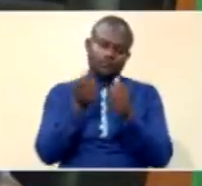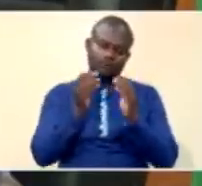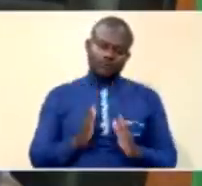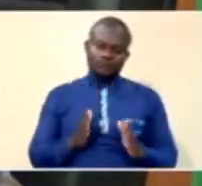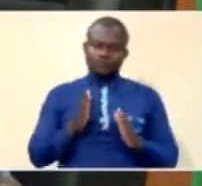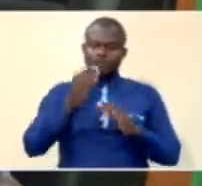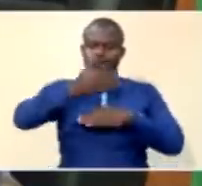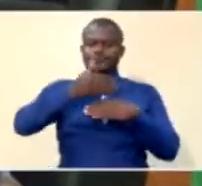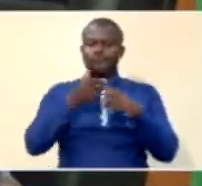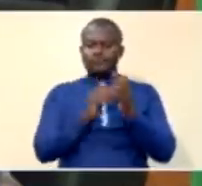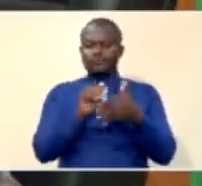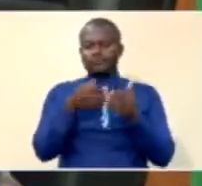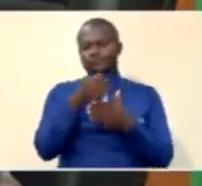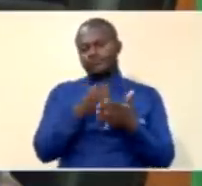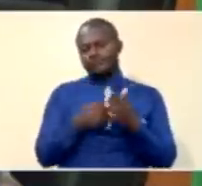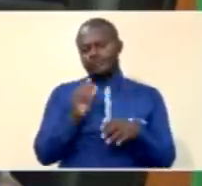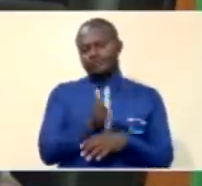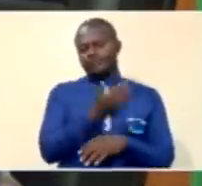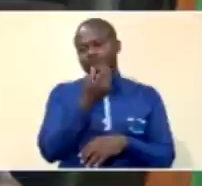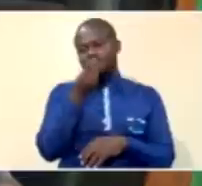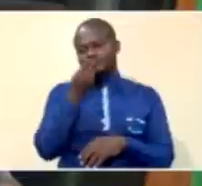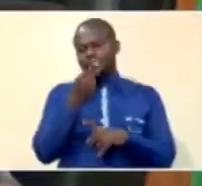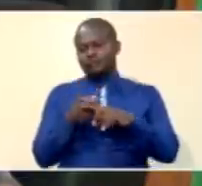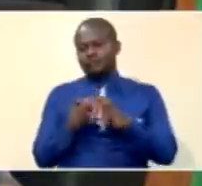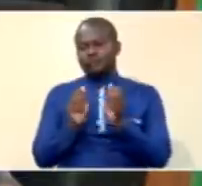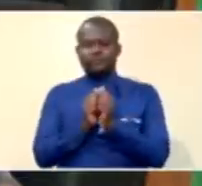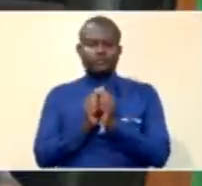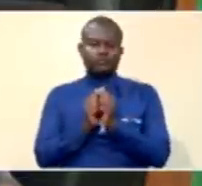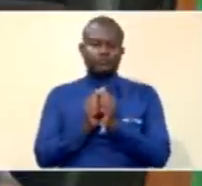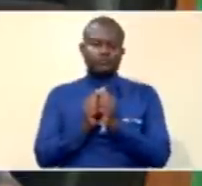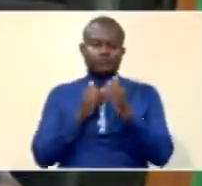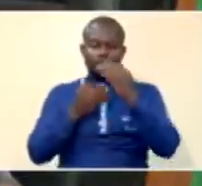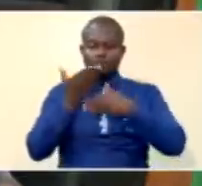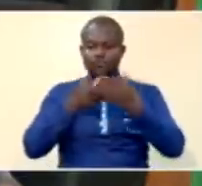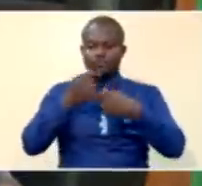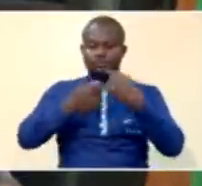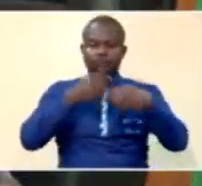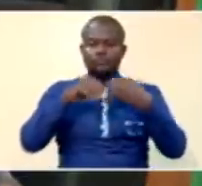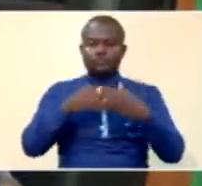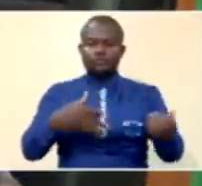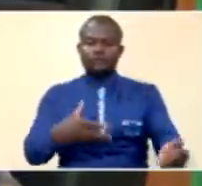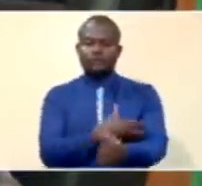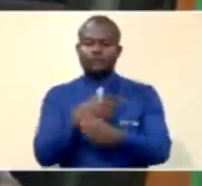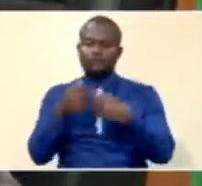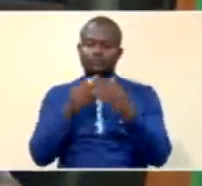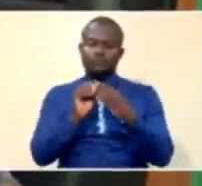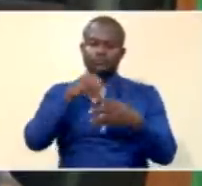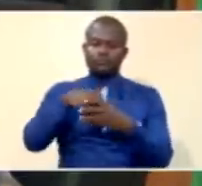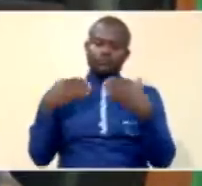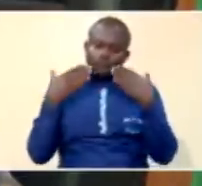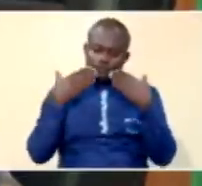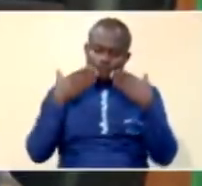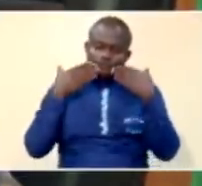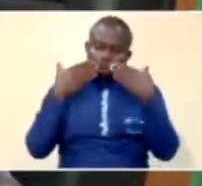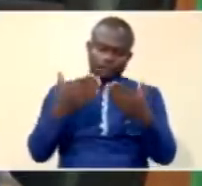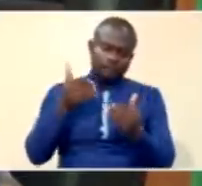imipaka ndetse hagasonerwa n'imisoro kuri ibyo biribwa bitandukanye mu bigano zakomeza mu mbaraga dukomeza kuhashyira mbashimira